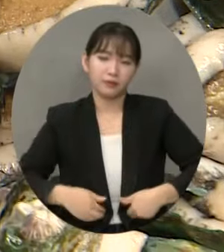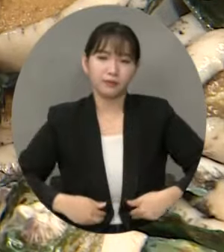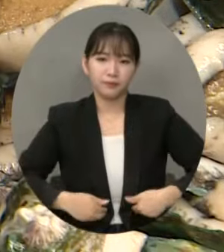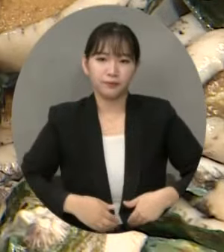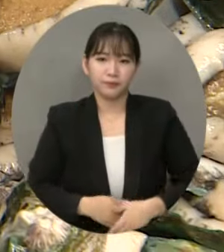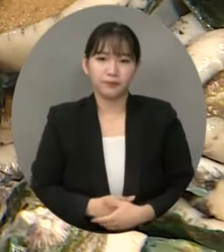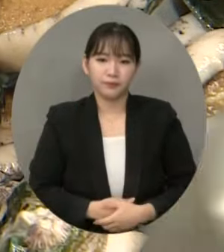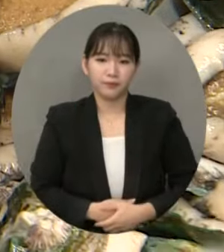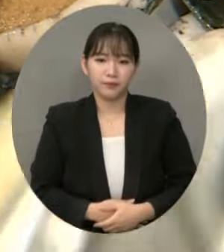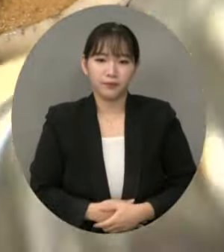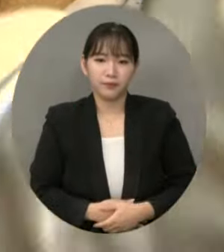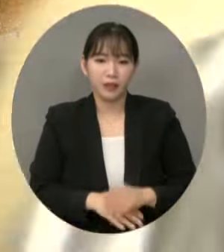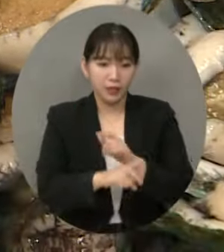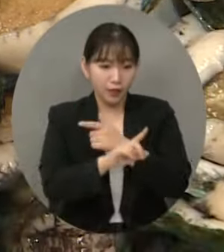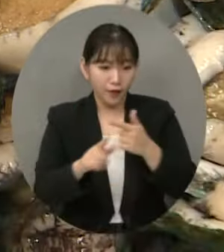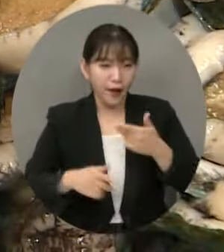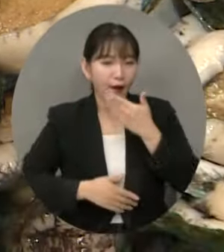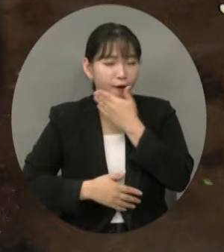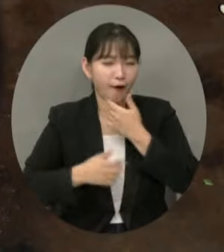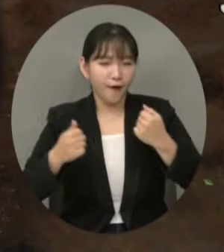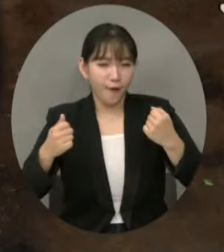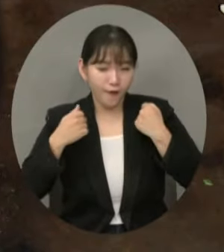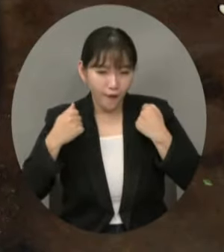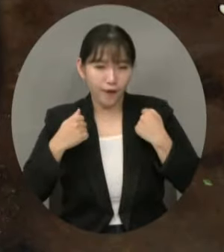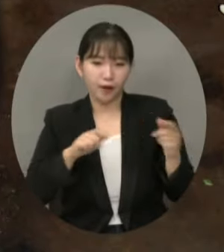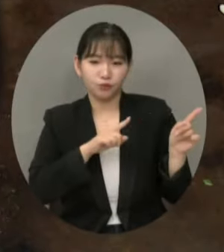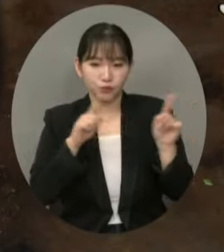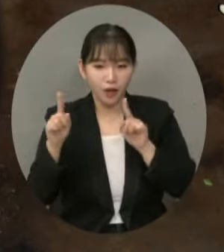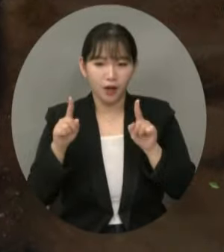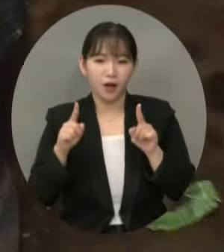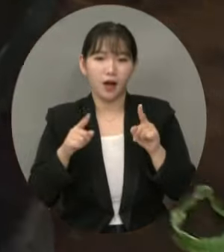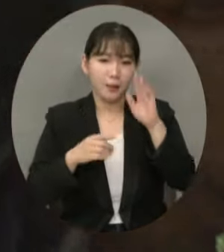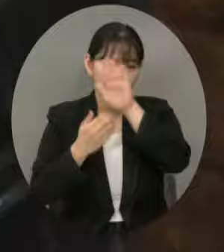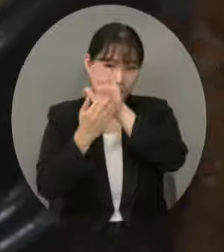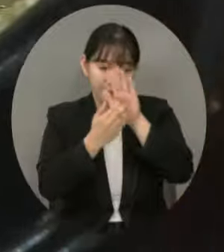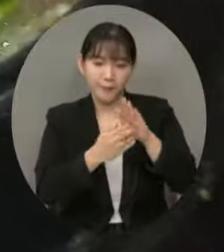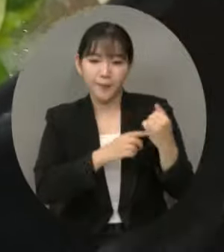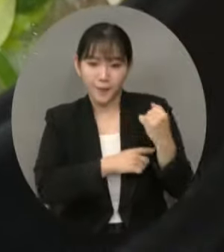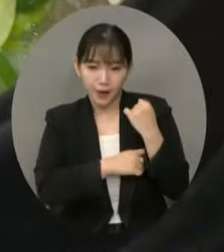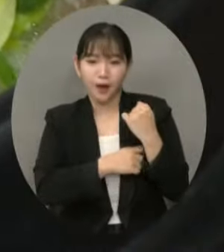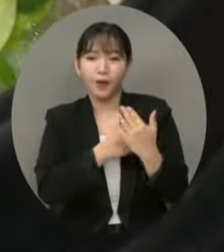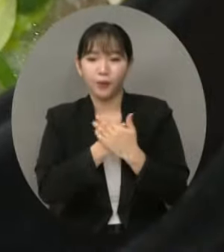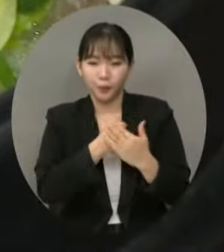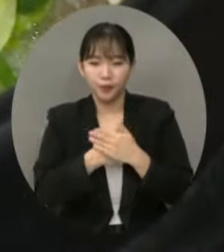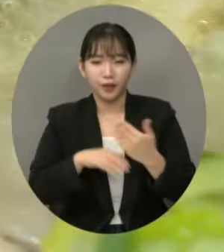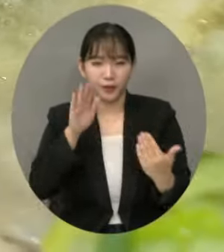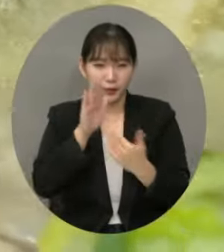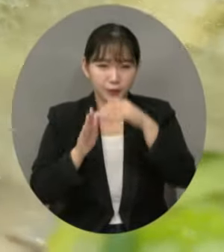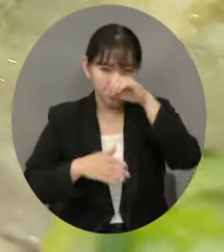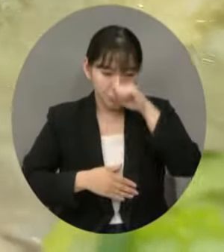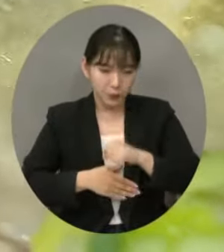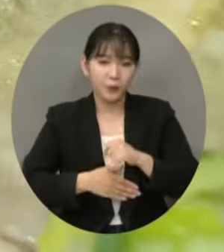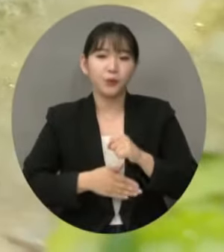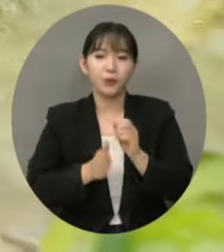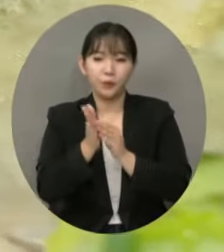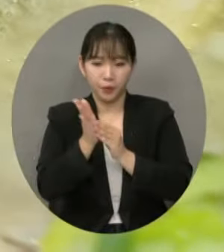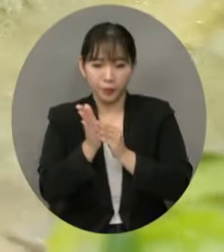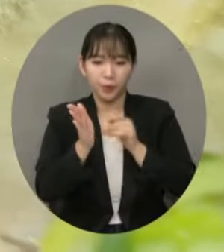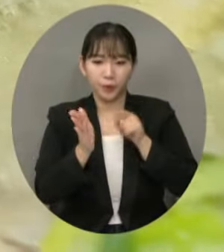합니다. 각종 영양성분으로 원기 회복과 면역력 강화에 도움이 되는 최고의 보양식으로 꼽히는